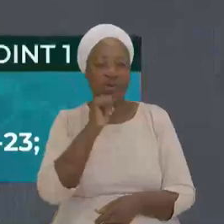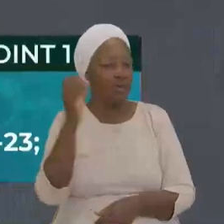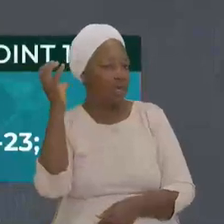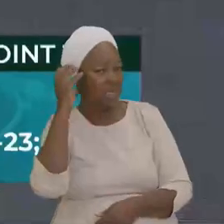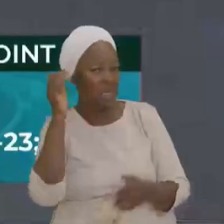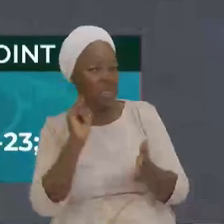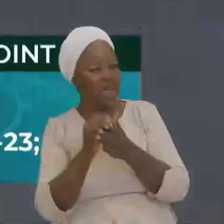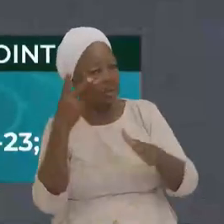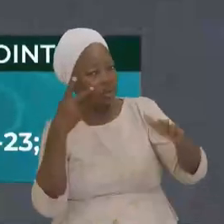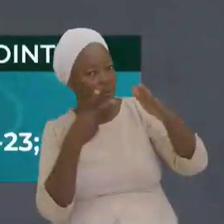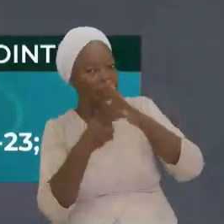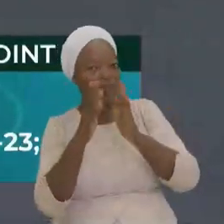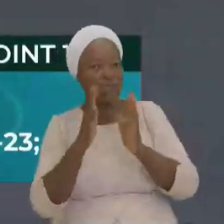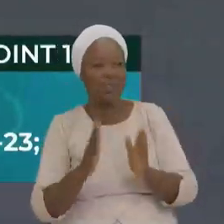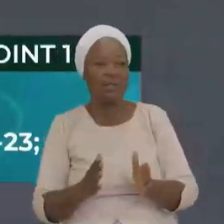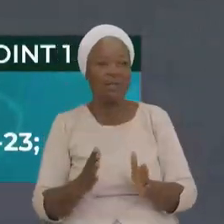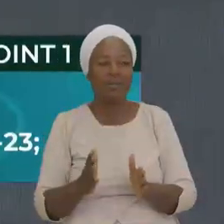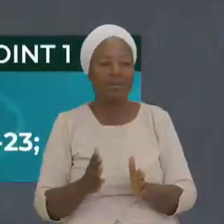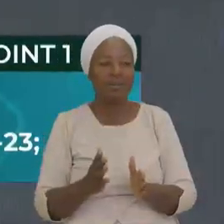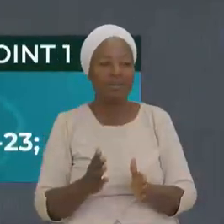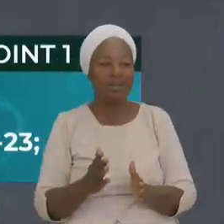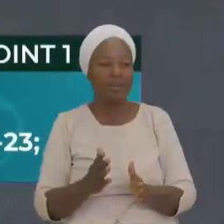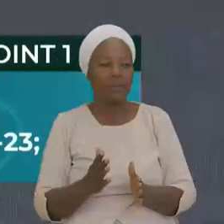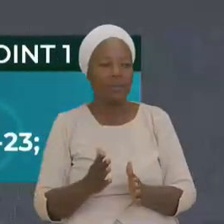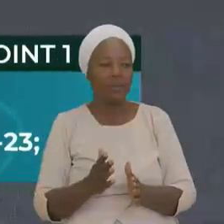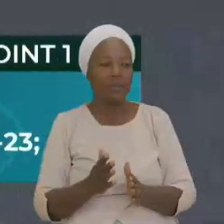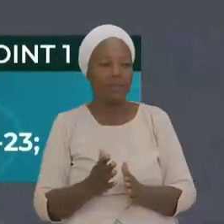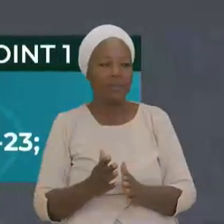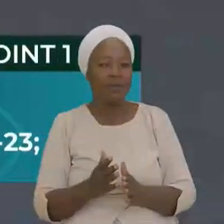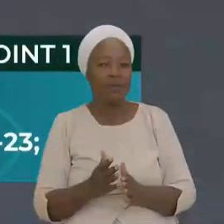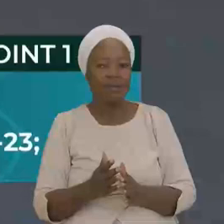Et quiconque n'écoutera pas ce prophète.